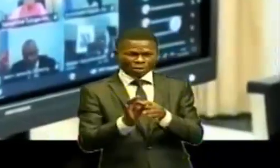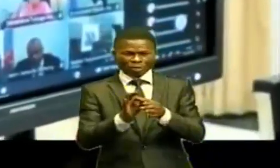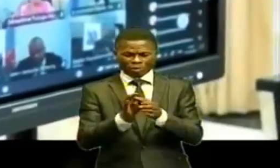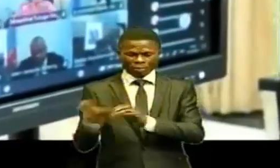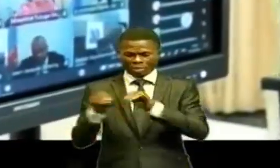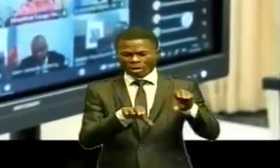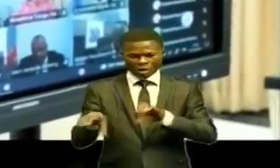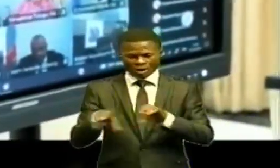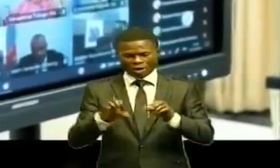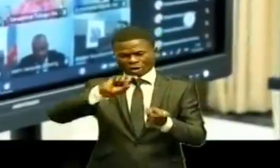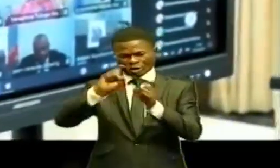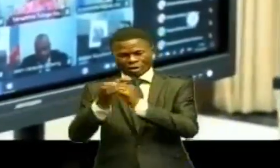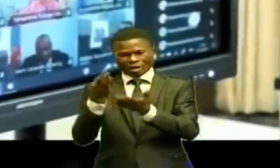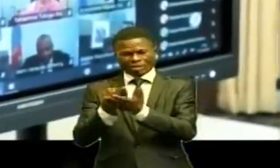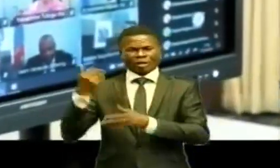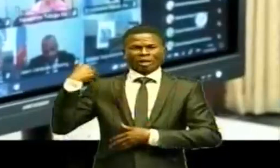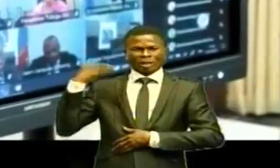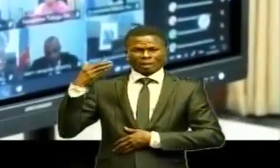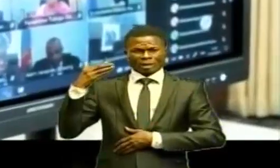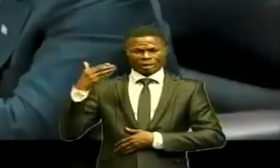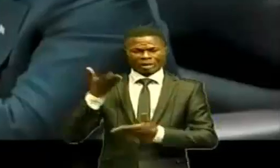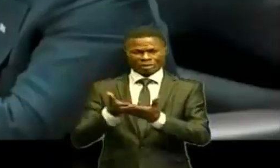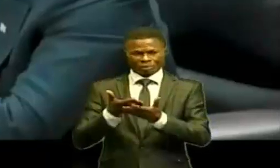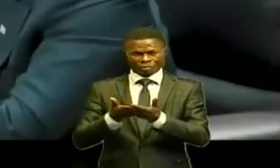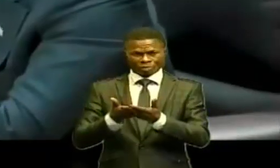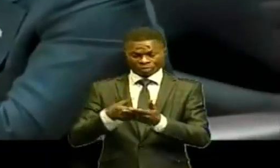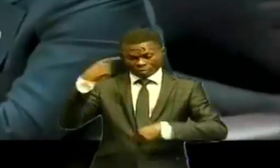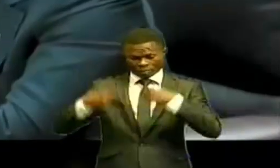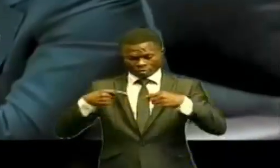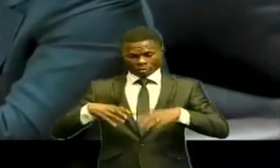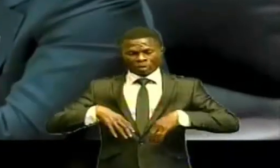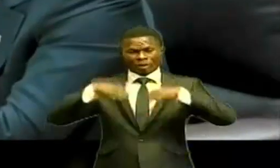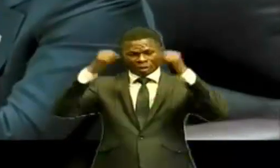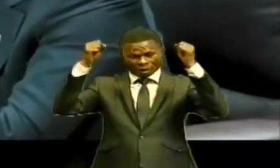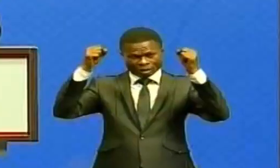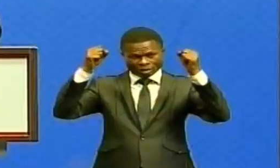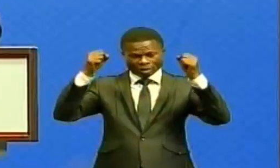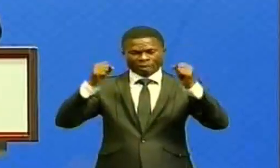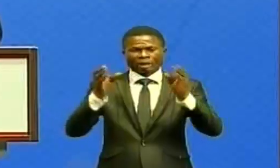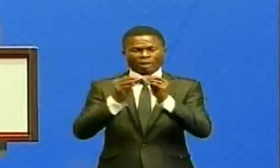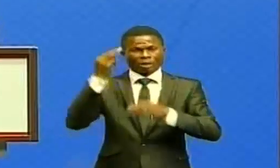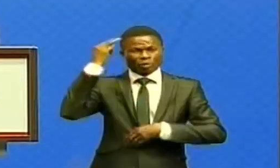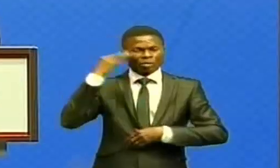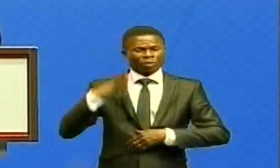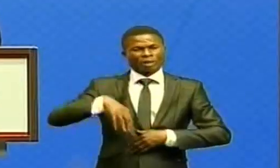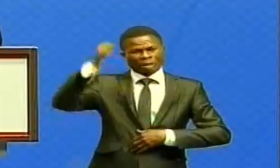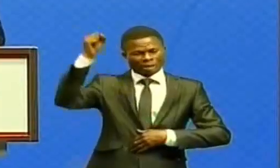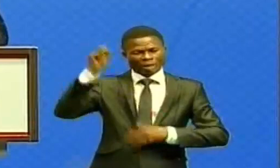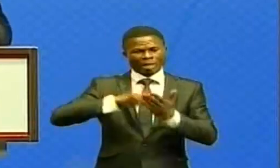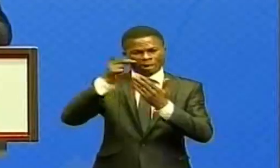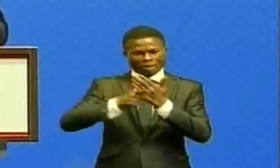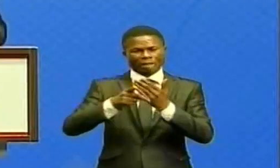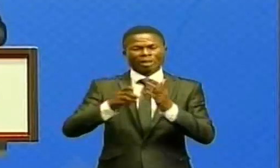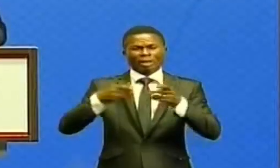mise en œuvre de la réforme de finances publiques congolaise. Après débat et délibération, le Conseil des ministres a adopté ces projets